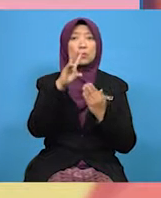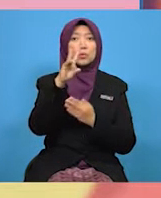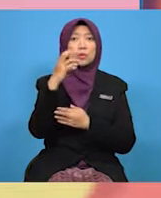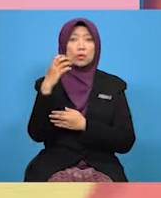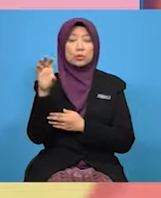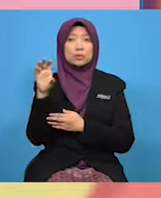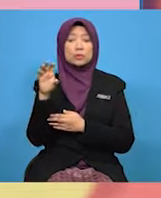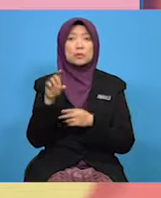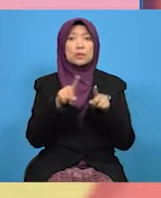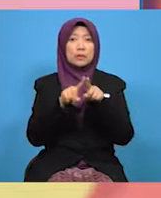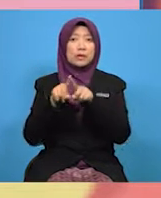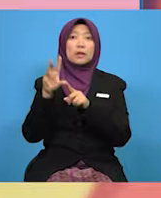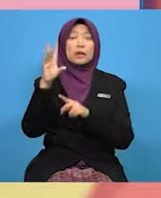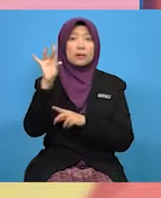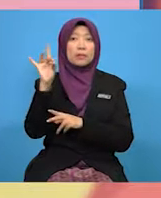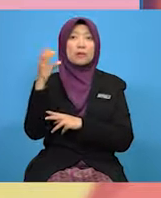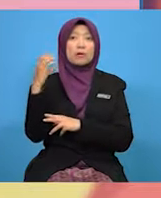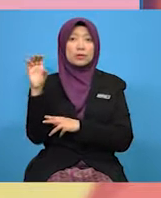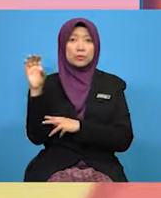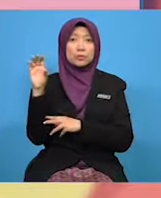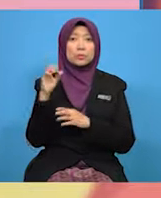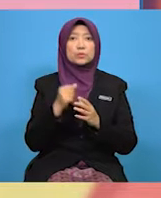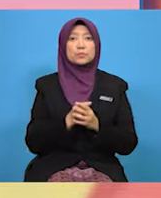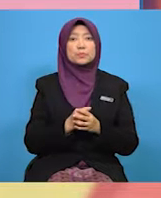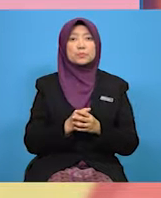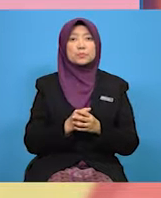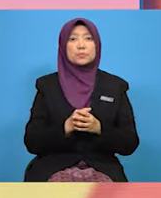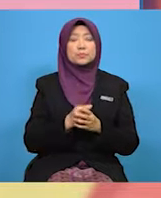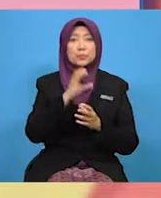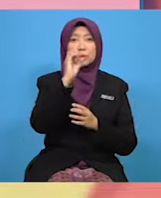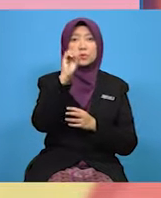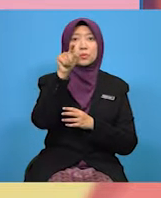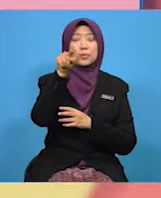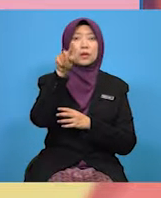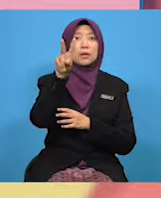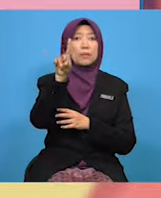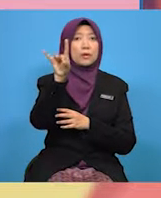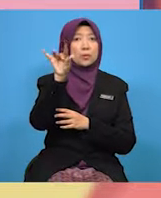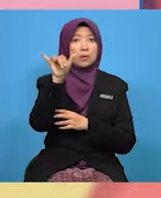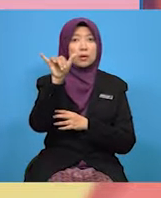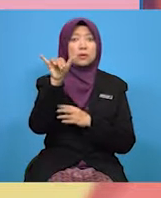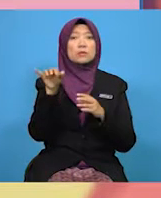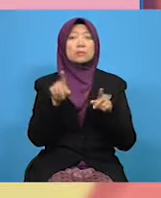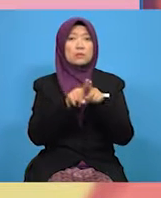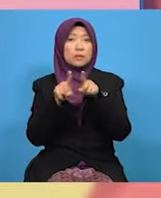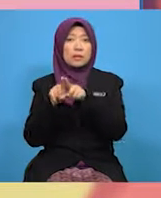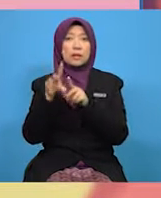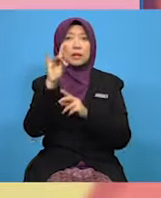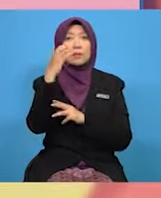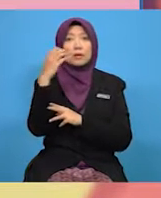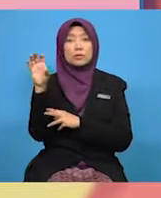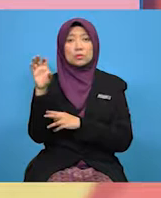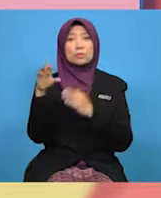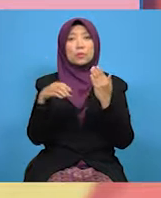160-200 sama dengan ucapan rezeki cusub w8w bersamaan dengan